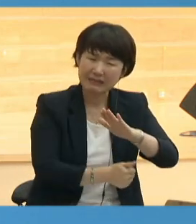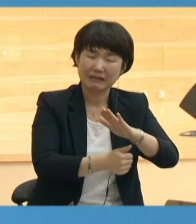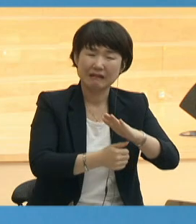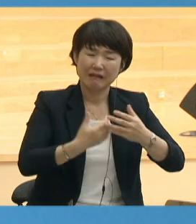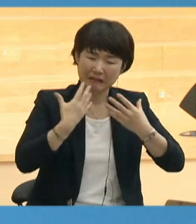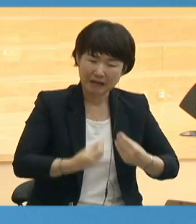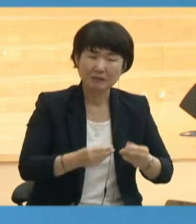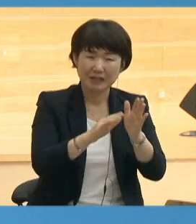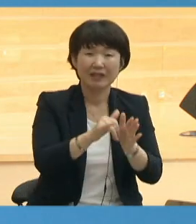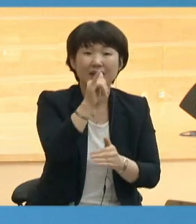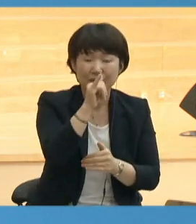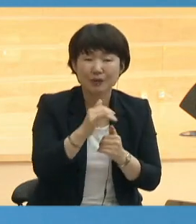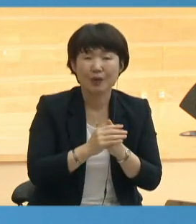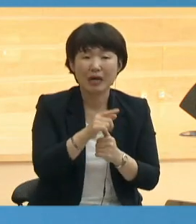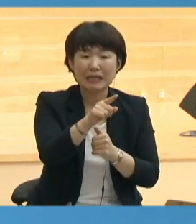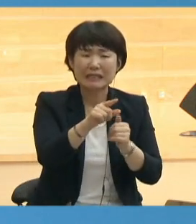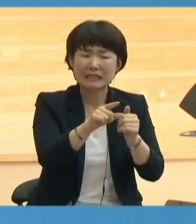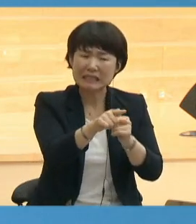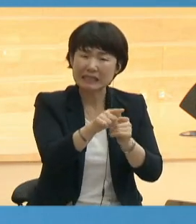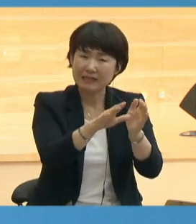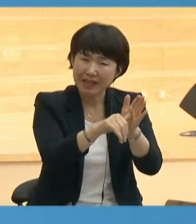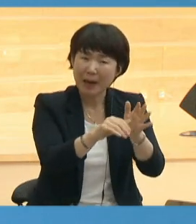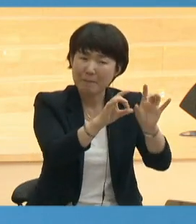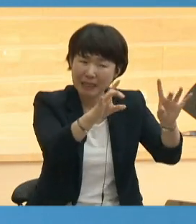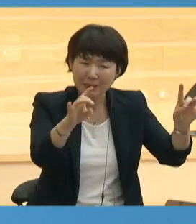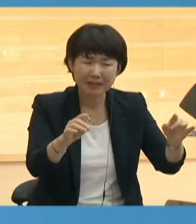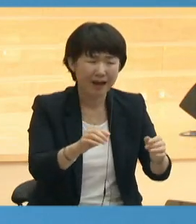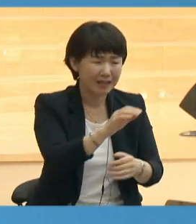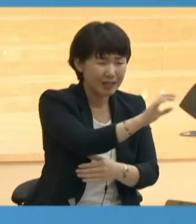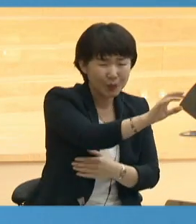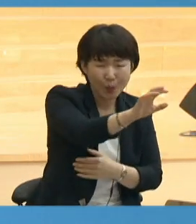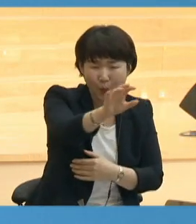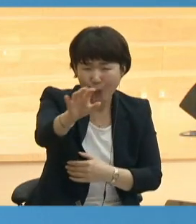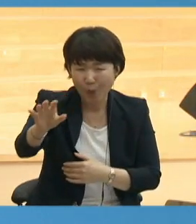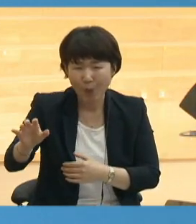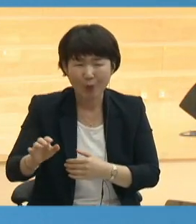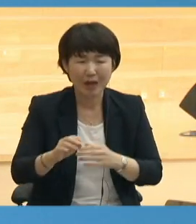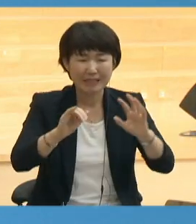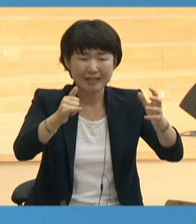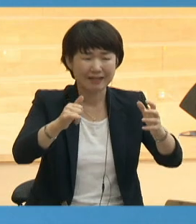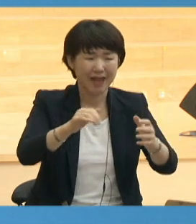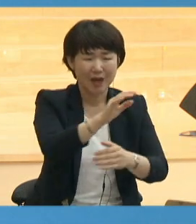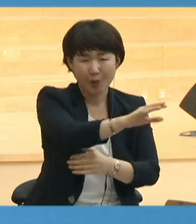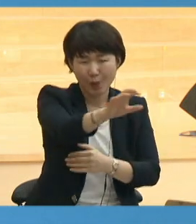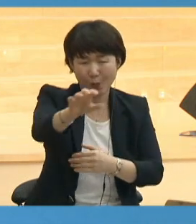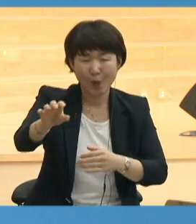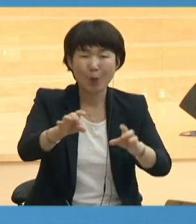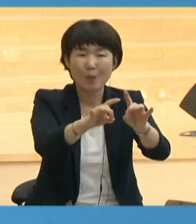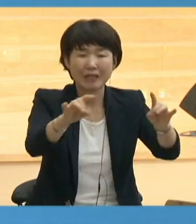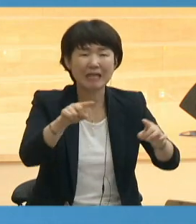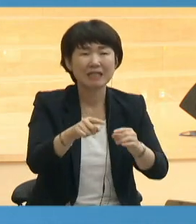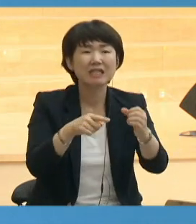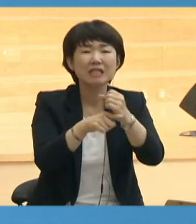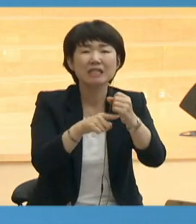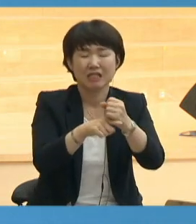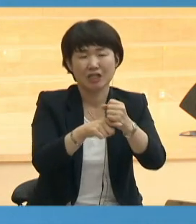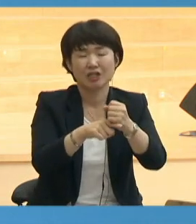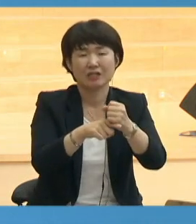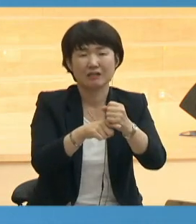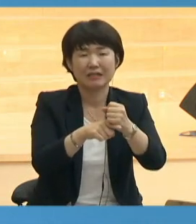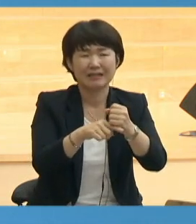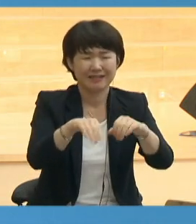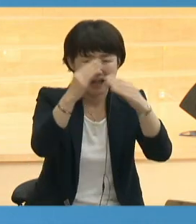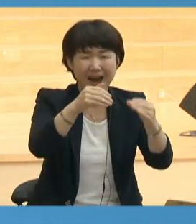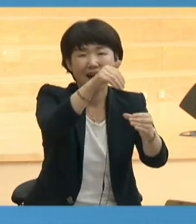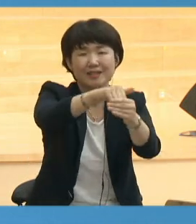그럴까봐 곳곳에 세상의 이치 속에 이 원리를 그대로 다시 문화 예를 들어서 여러분